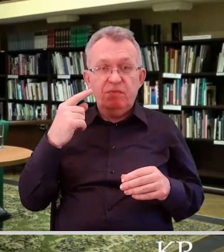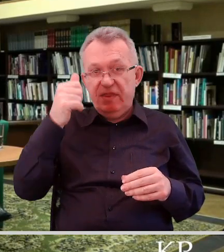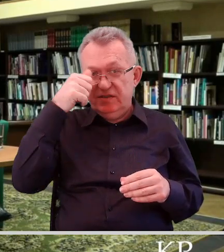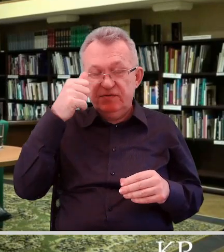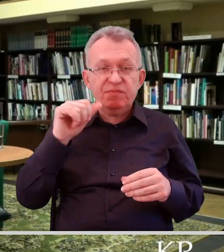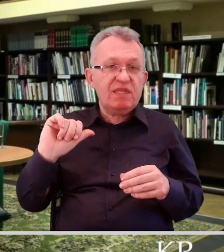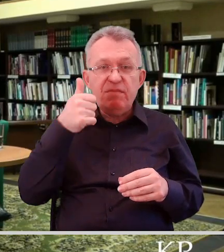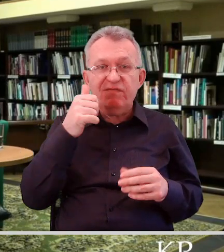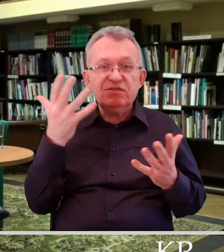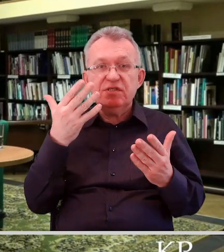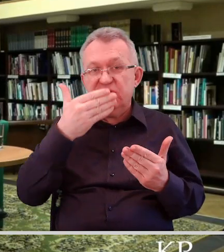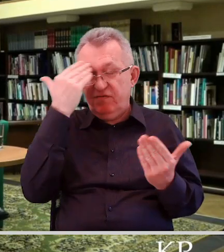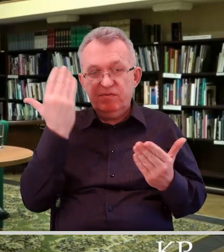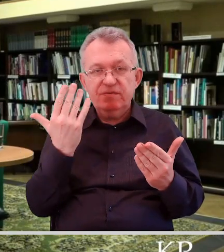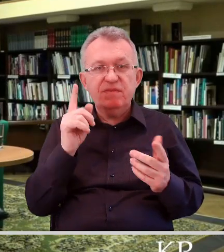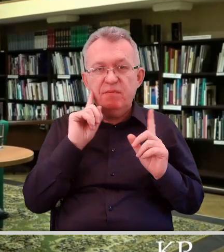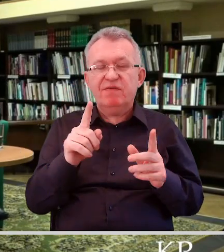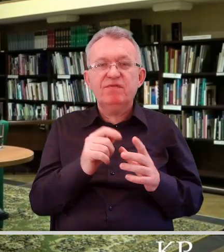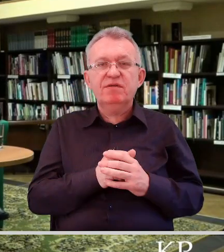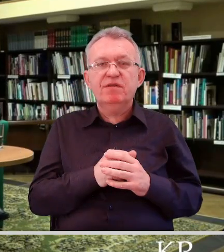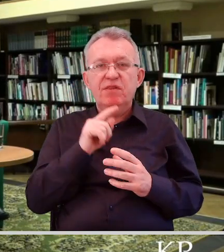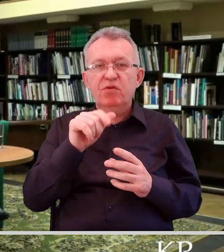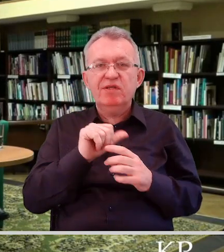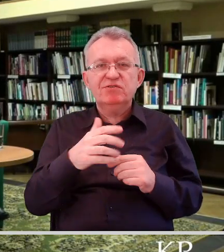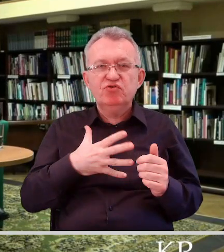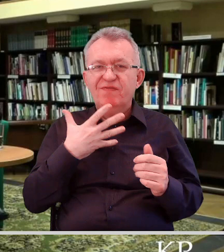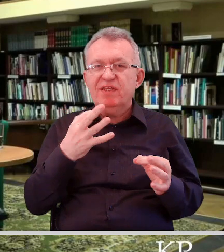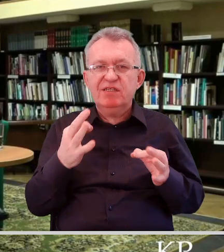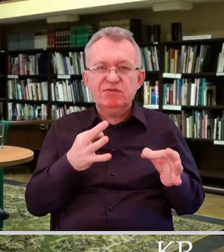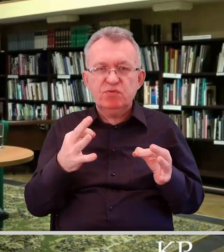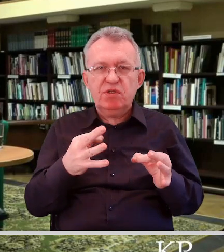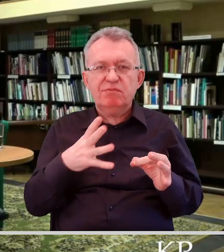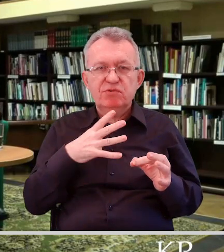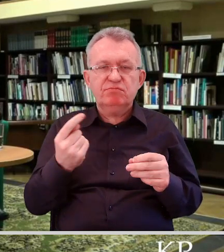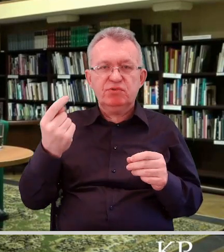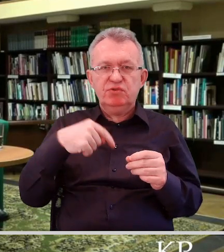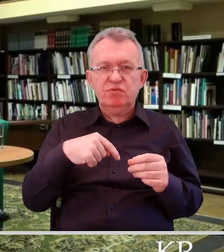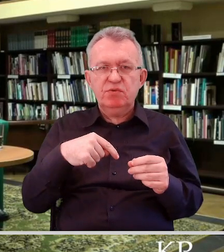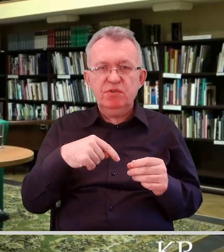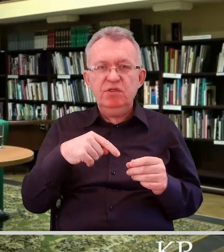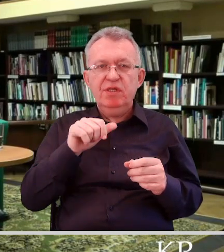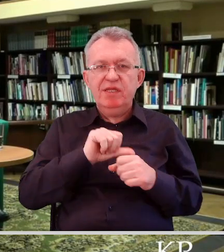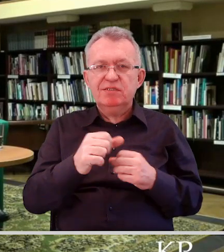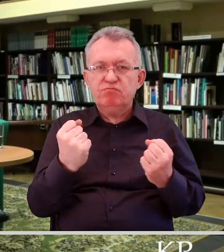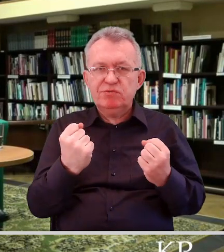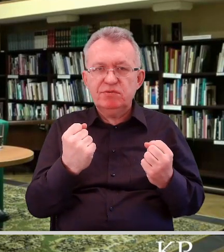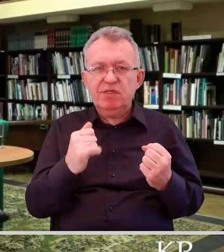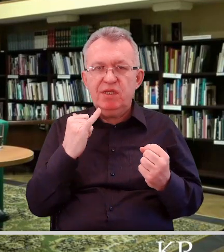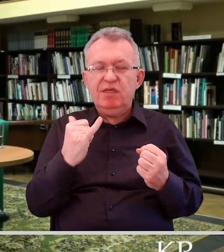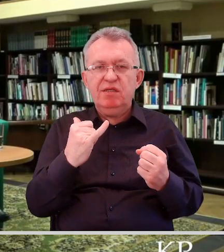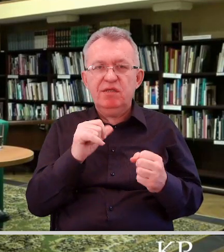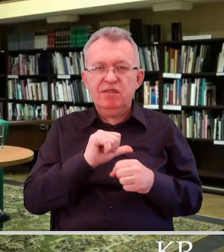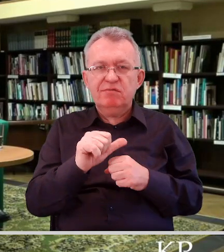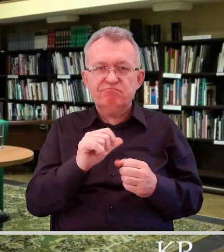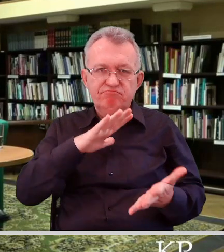nazwisko najpierw. Nie wiem gdzie, nie wiem jak, naprawdę. To jest bardzo dziwna historia, bo ono gdzieś przyszło. Ono jest tak mocne i takie właśnie z